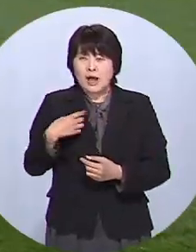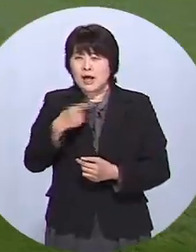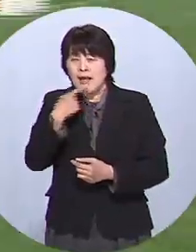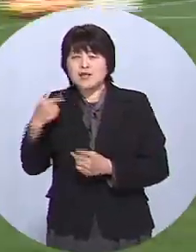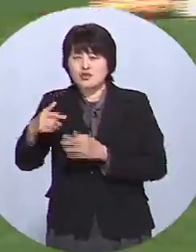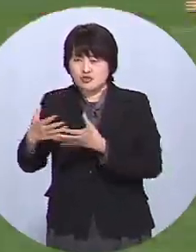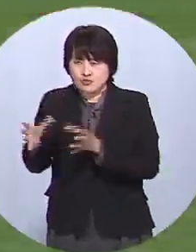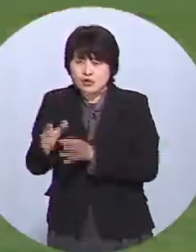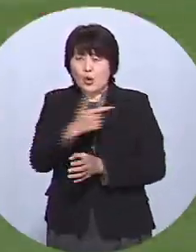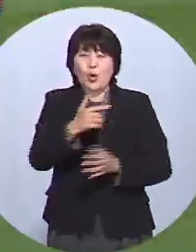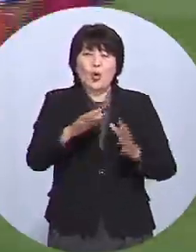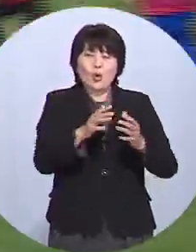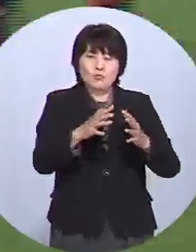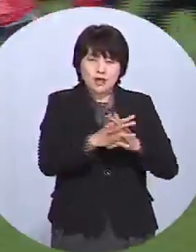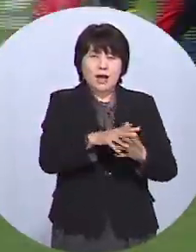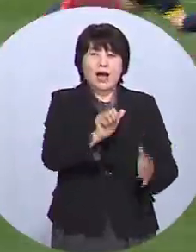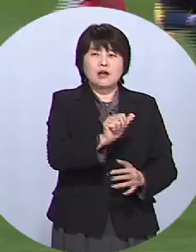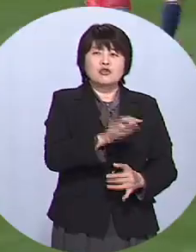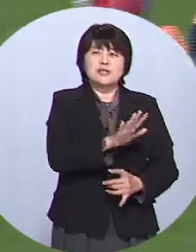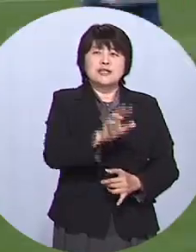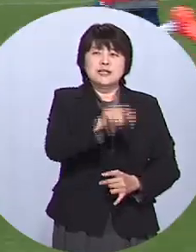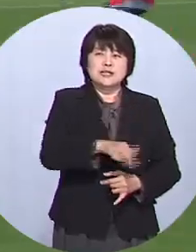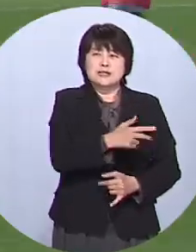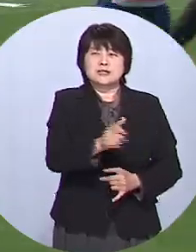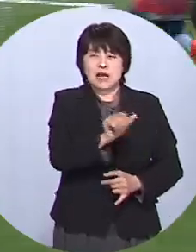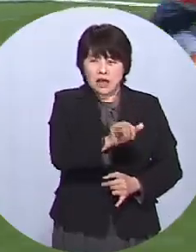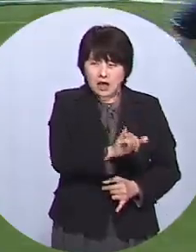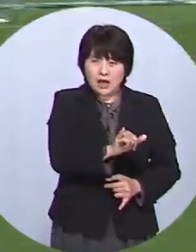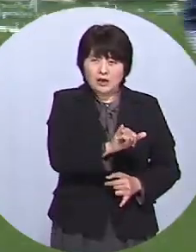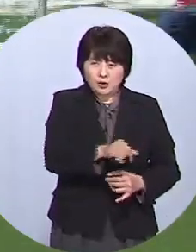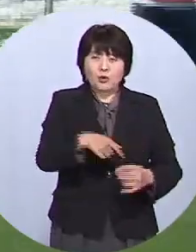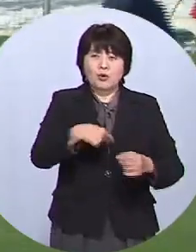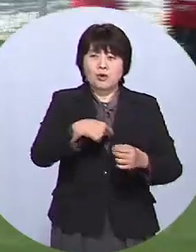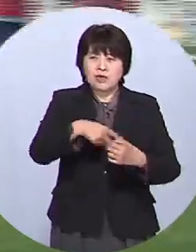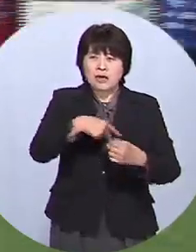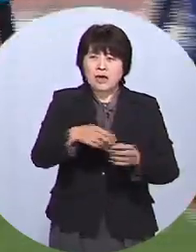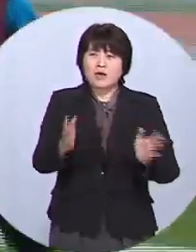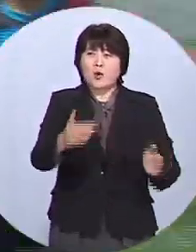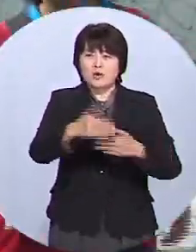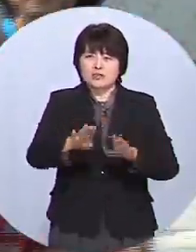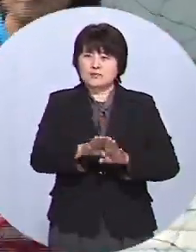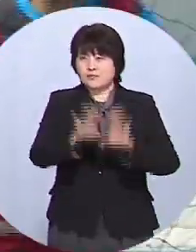によるサッカー教室などが行われ、多くの人たちでにぎわいました。